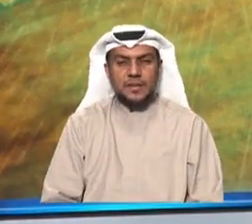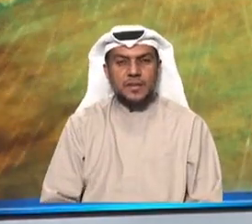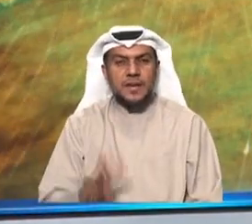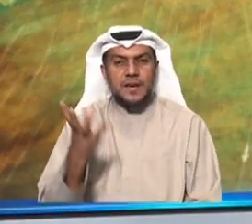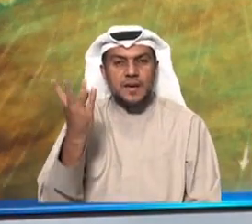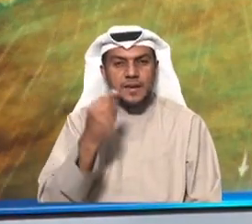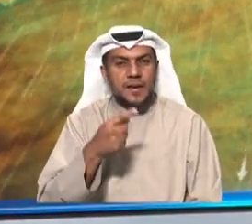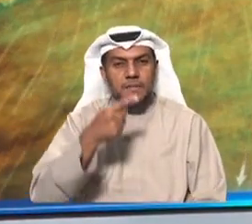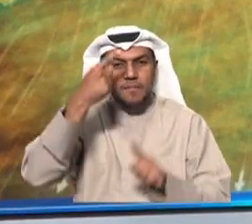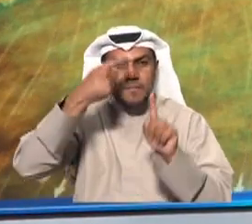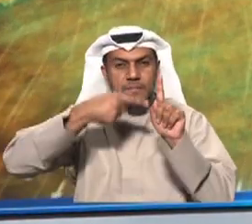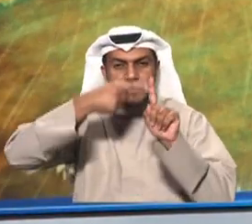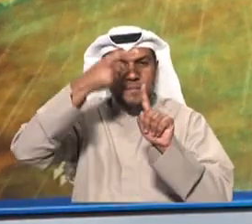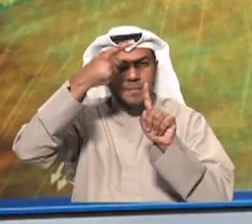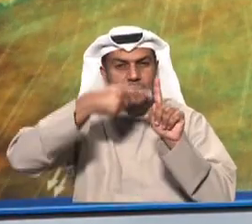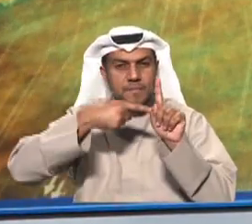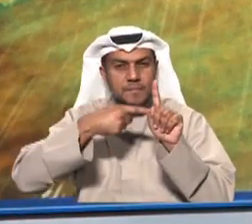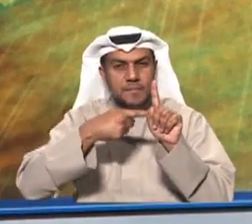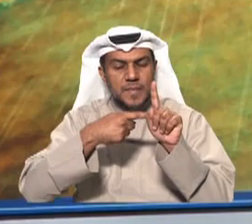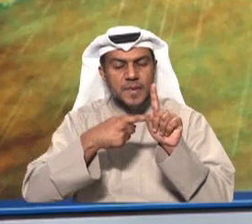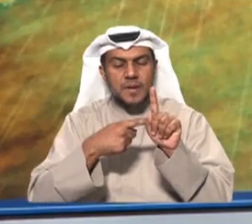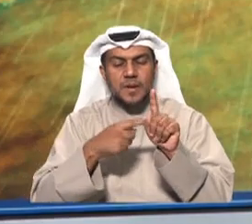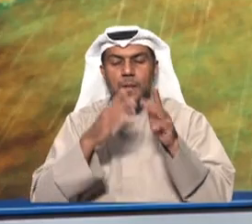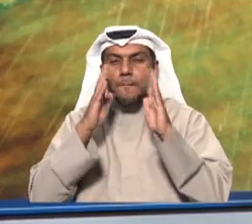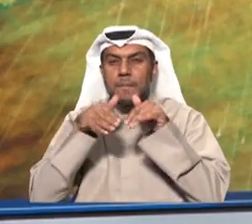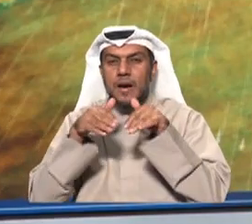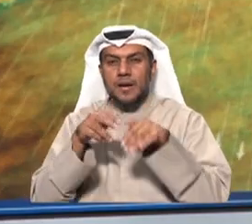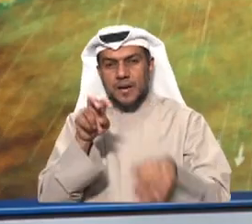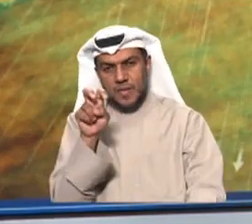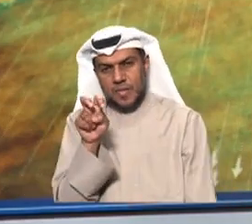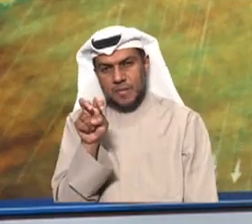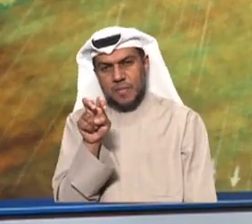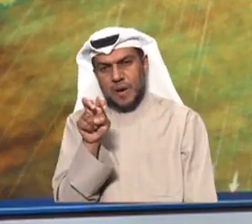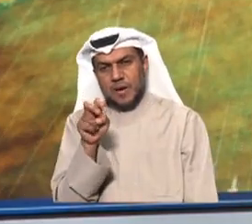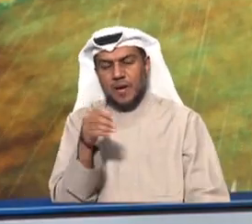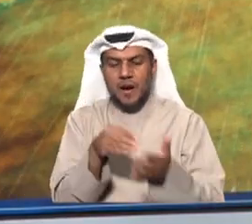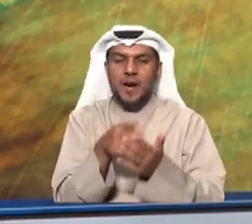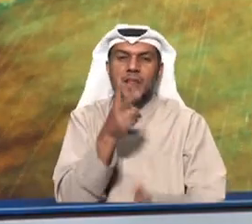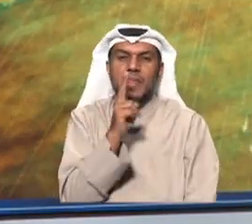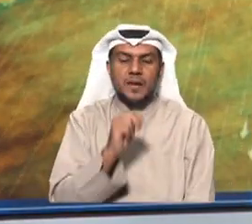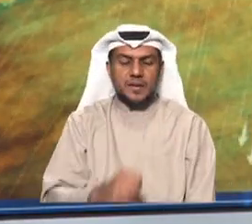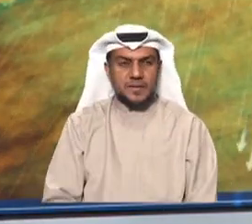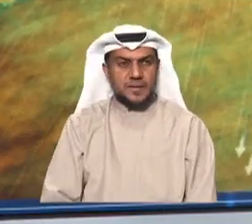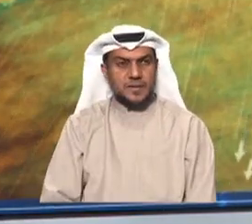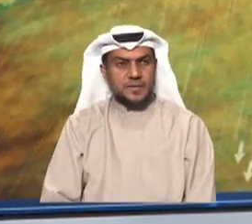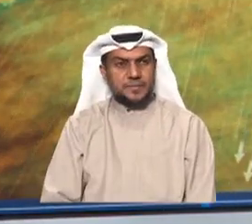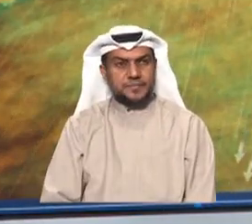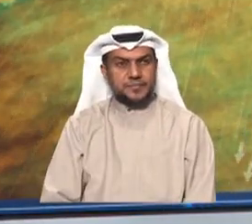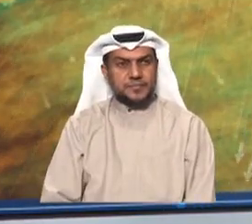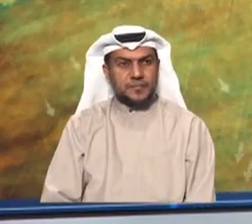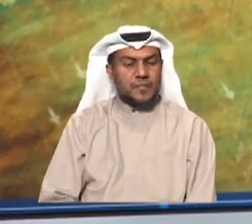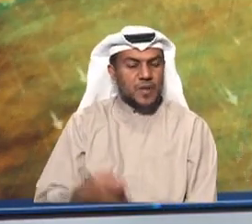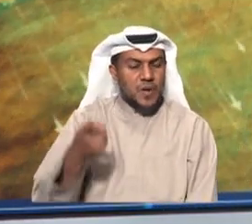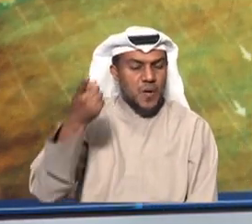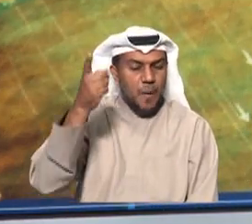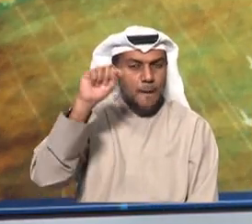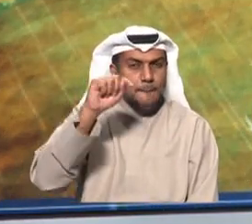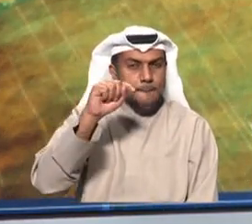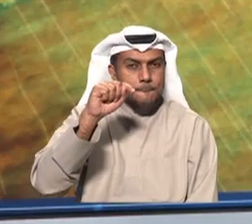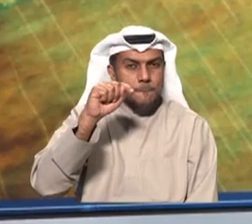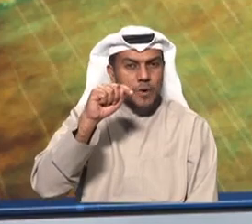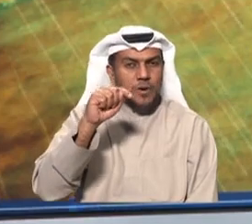درجات الحرارة في معظم المناطق البرية ما بين 8 درجات إلى 12 درجة مئوية. منتصف يوم الغد أجواء